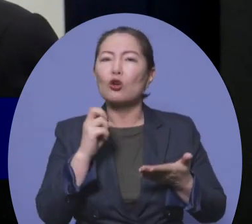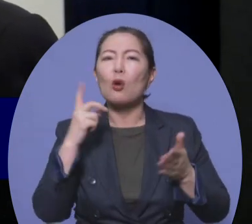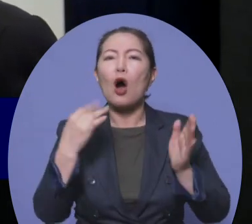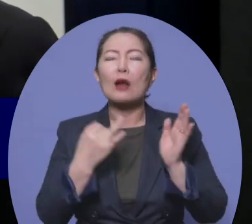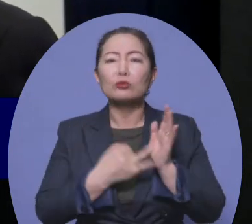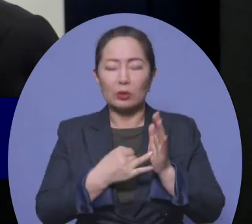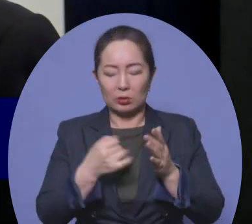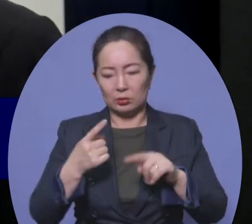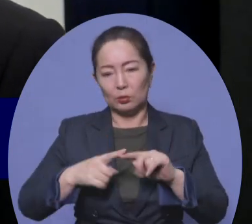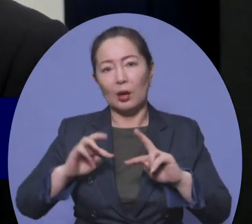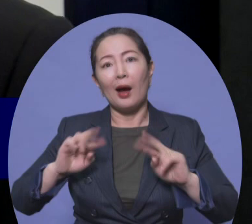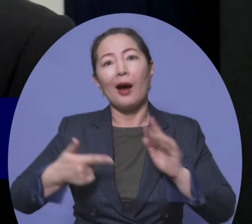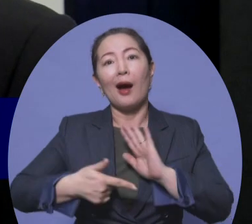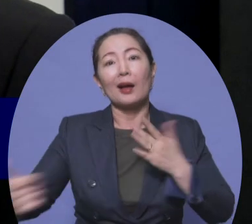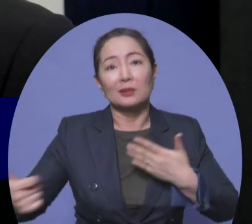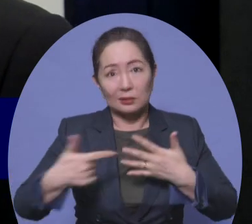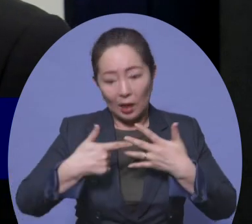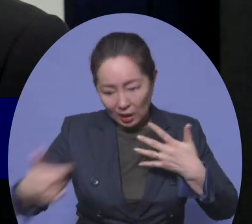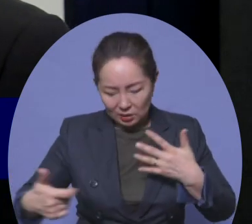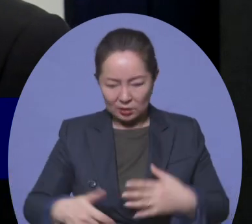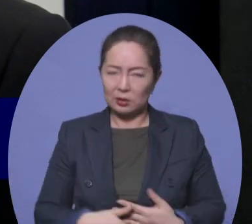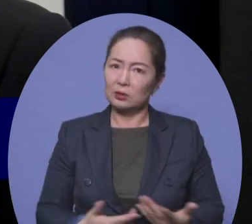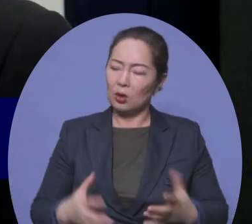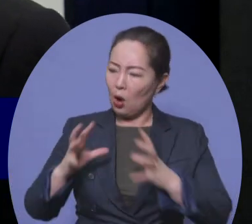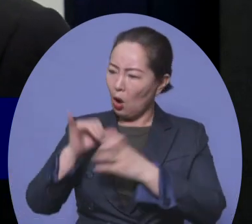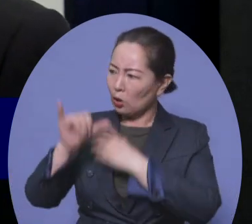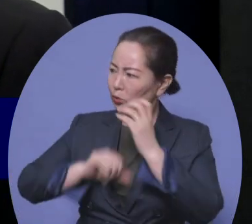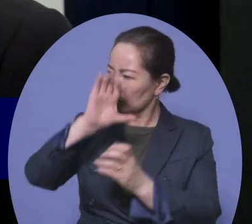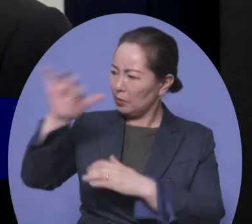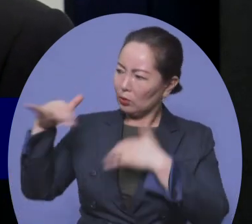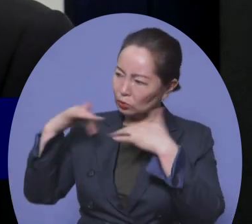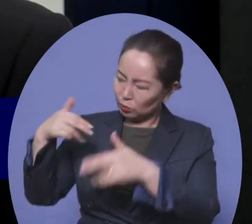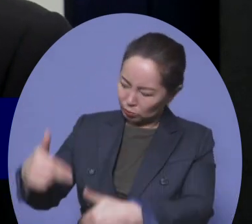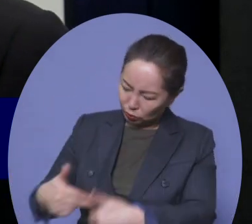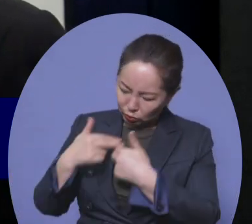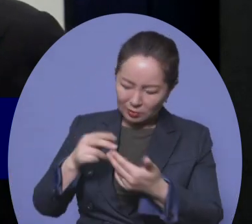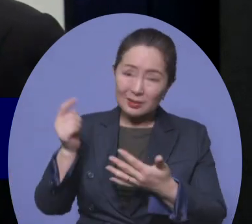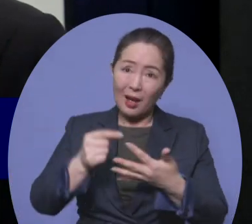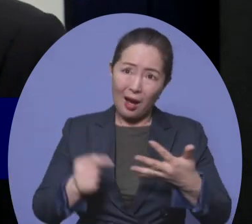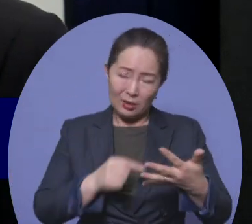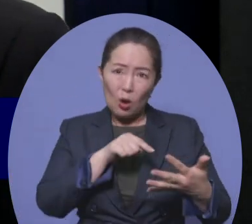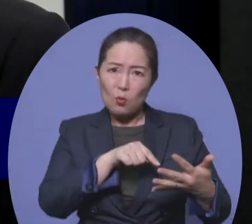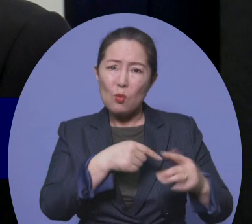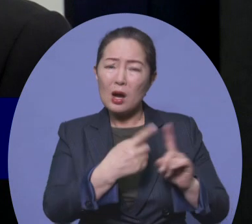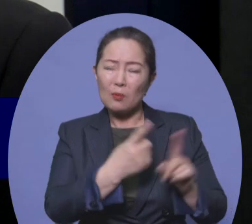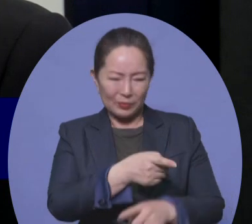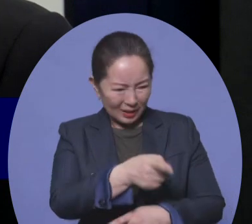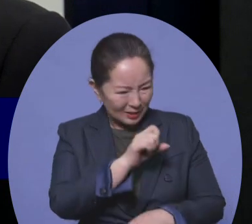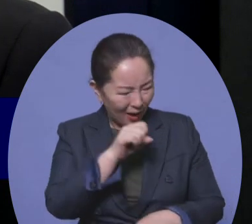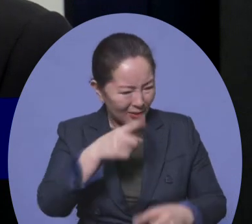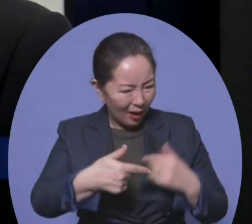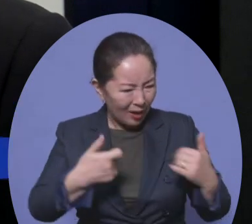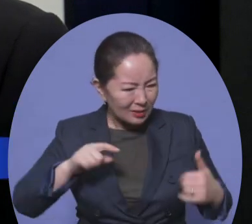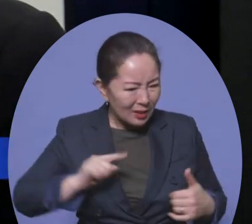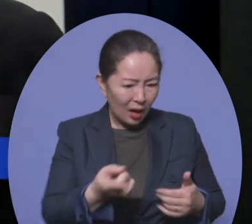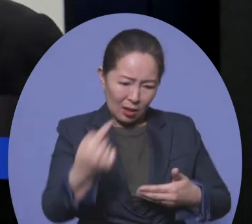бол халсан. Тэгэхээр олон улсын байгууллагуудаас өдр зөвлөмж өгдөг бол одоо зүйл залт бол энэ гимтэргэлтэй. Танайх энэ